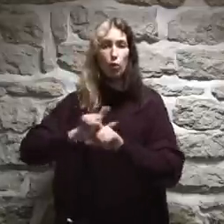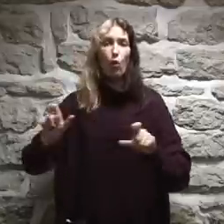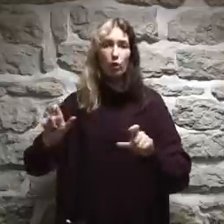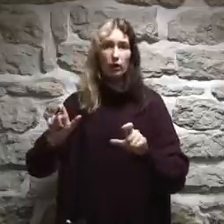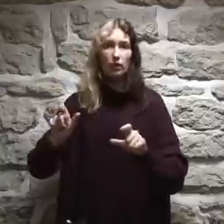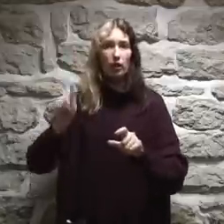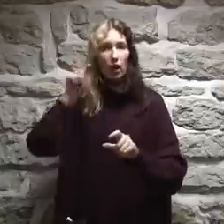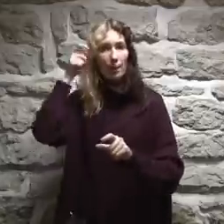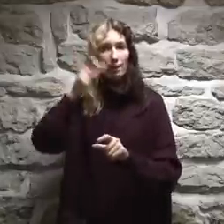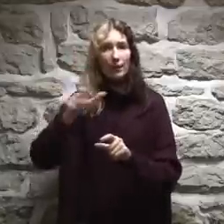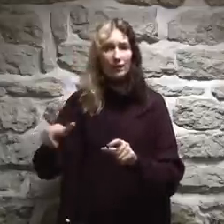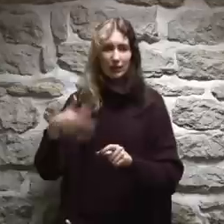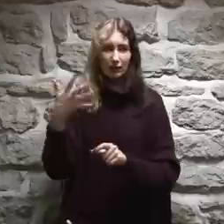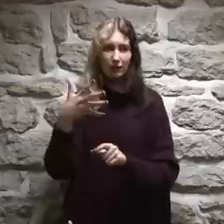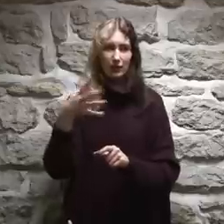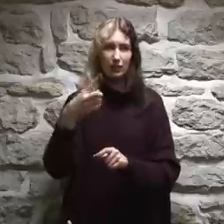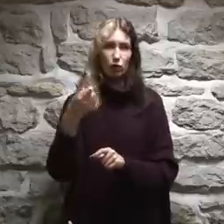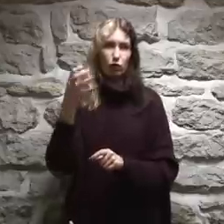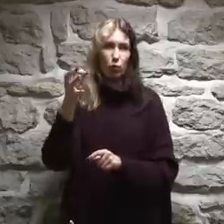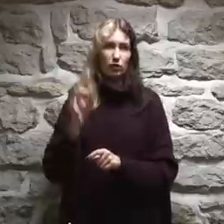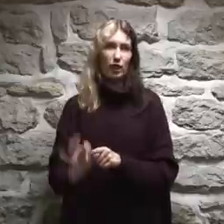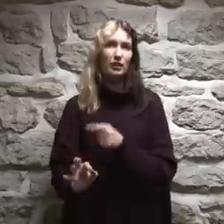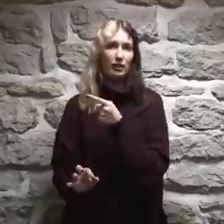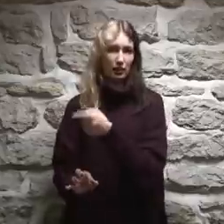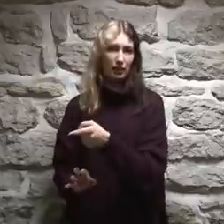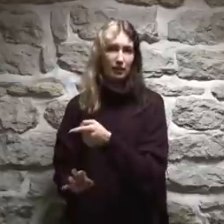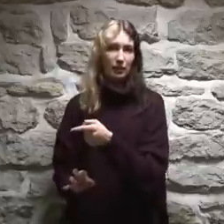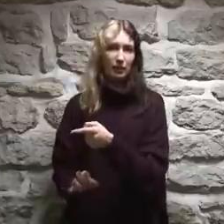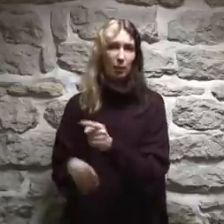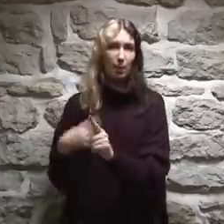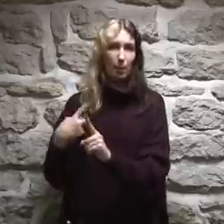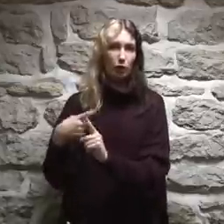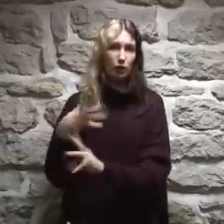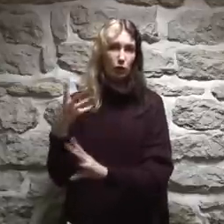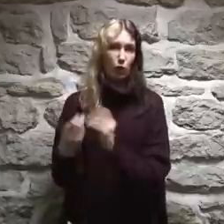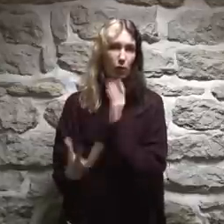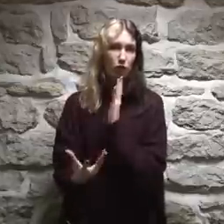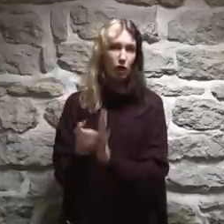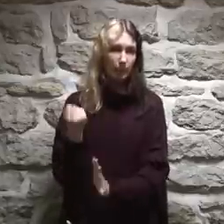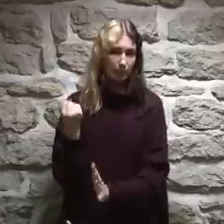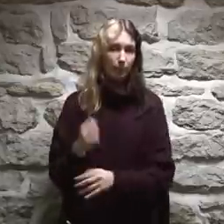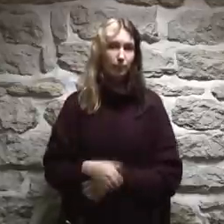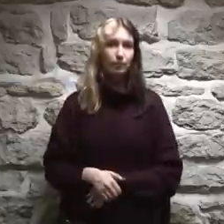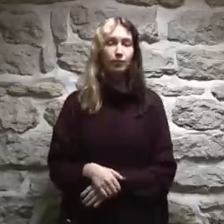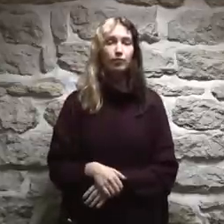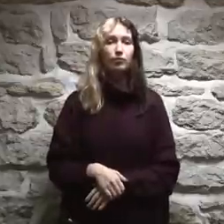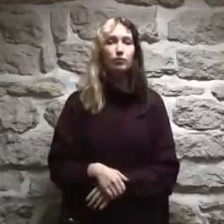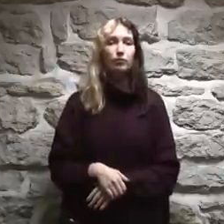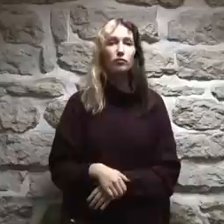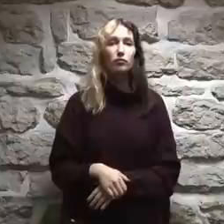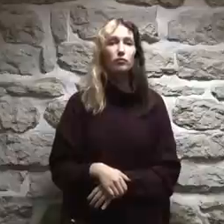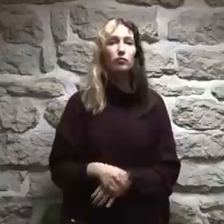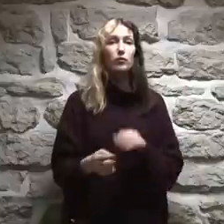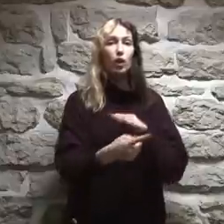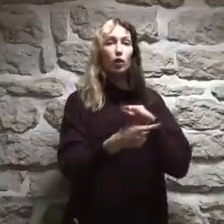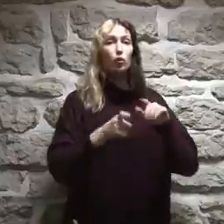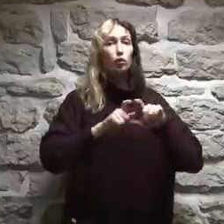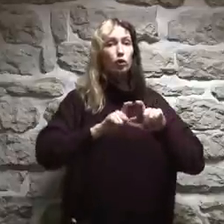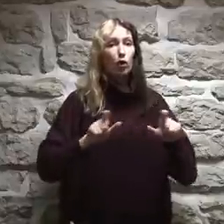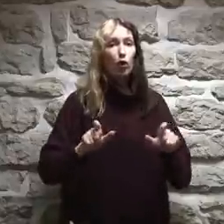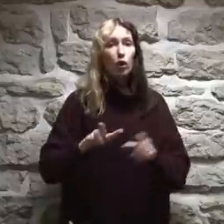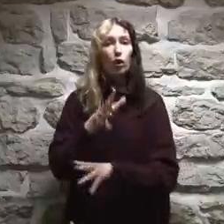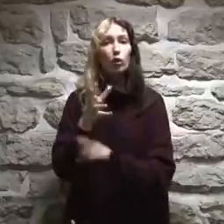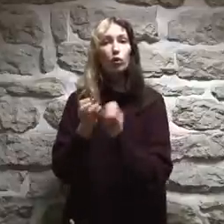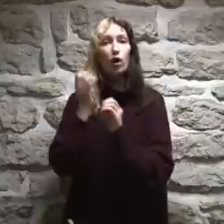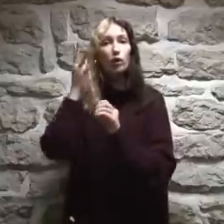5,1% testitud üldhariduskoolide õpilastest andis positiivse tulemuse. Ja nii kutsekoolide kui